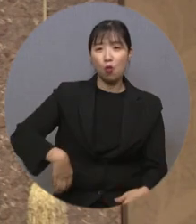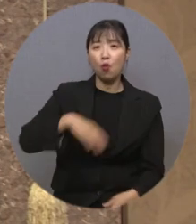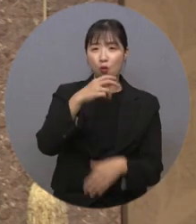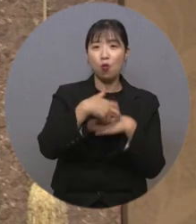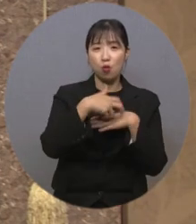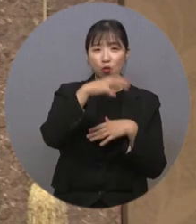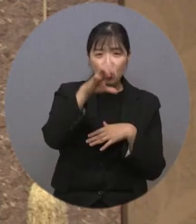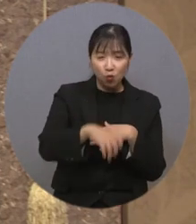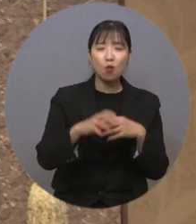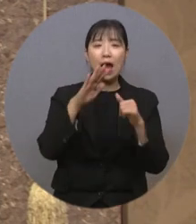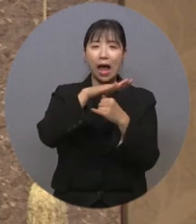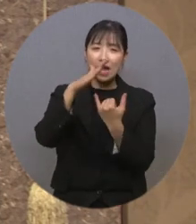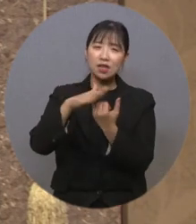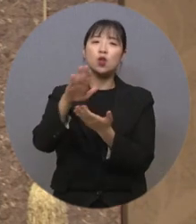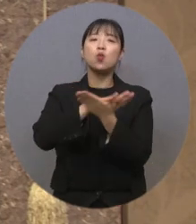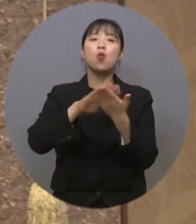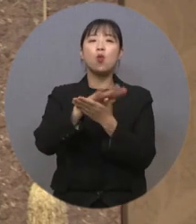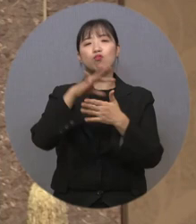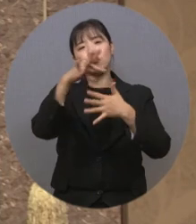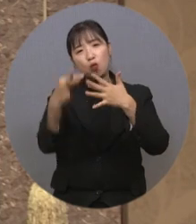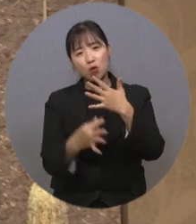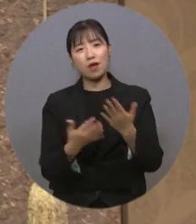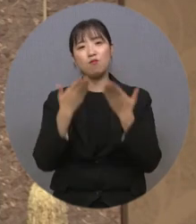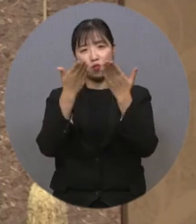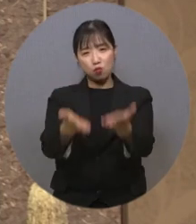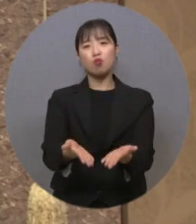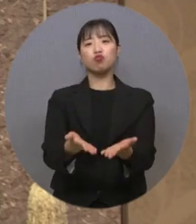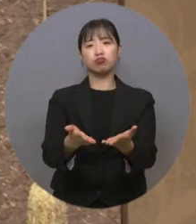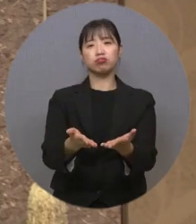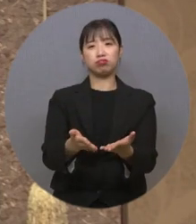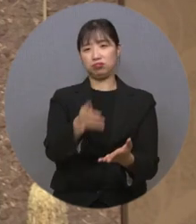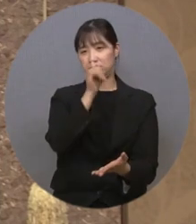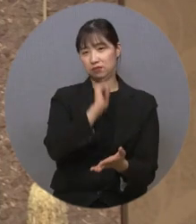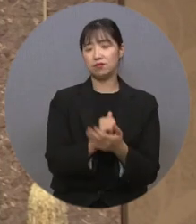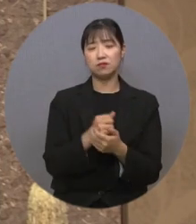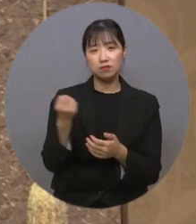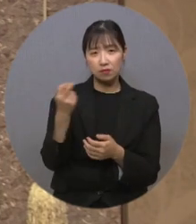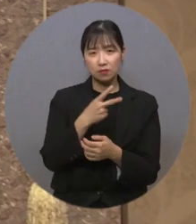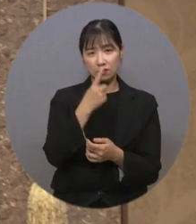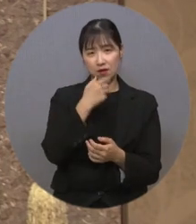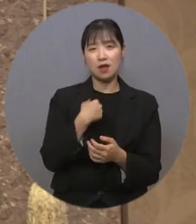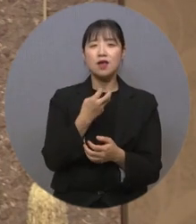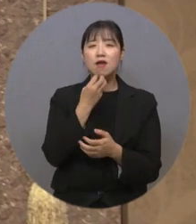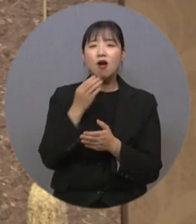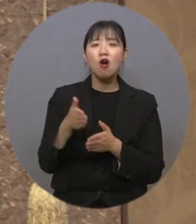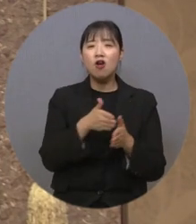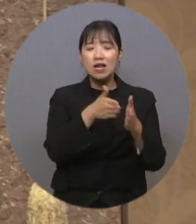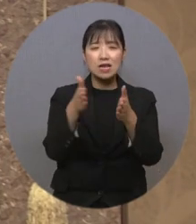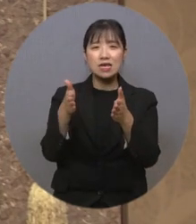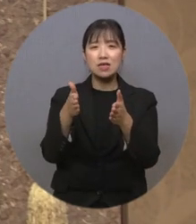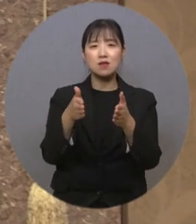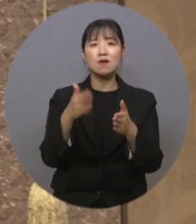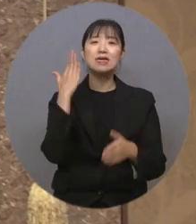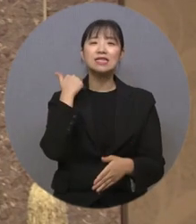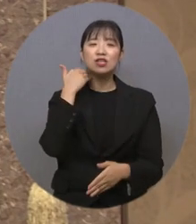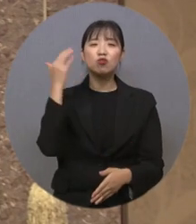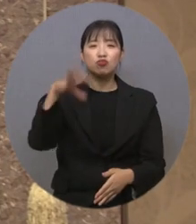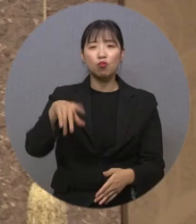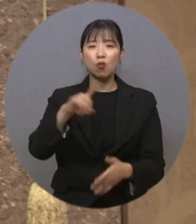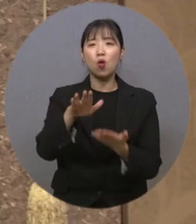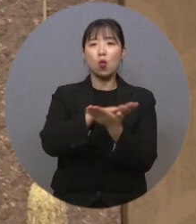있는 프로그램을 개발해줘가지고 그걸 사용하게 하고요. 또 저희 또 경기도 의정부 같은 경우는